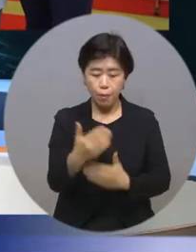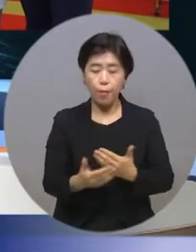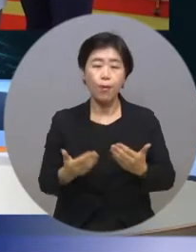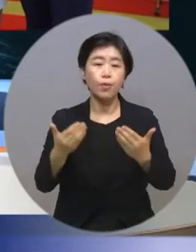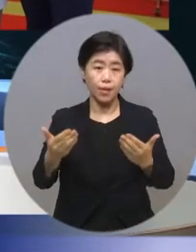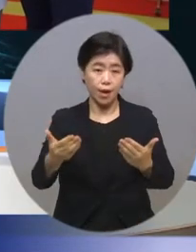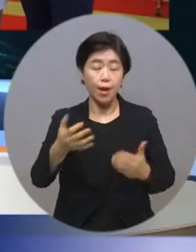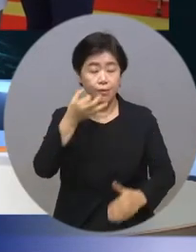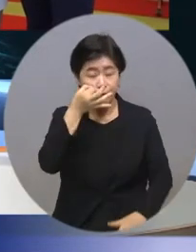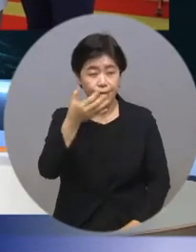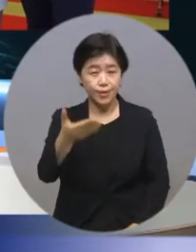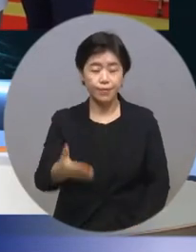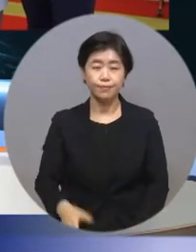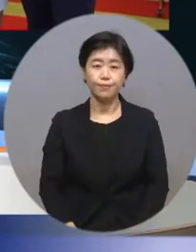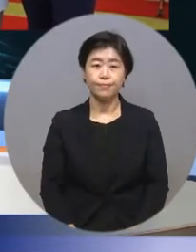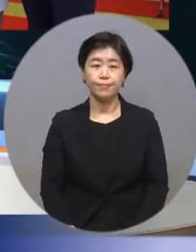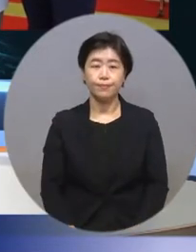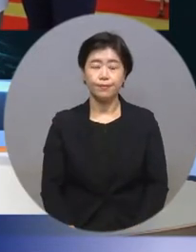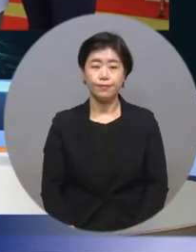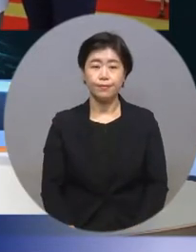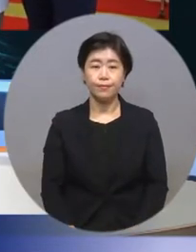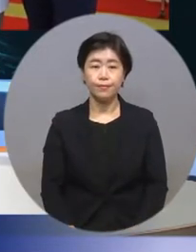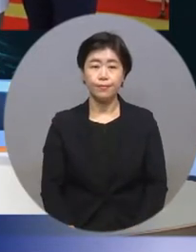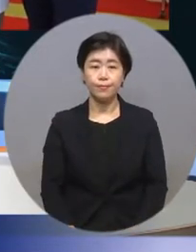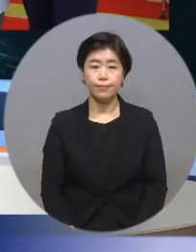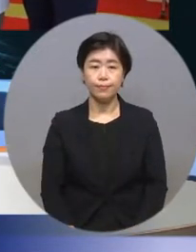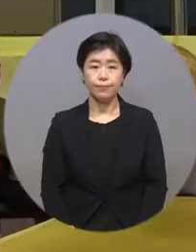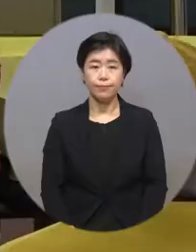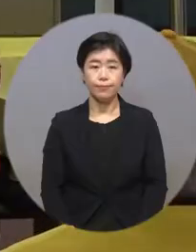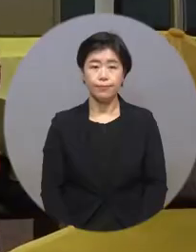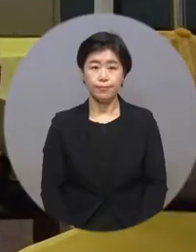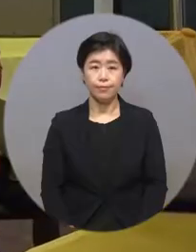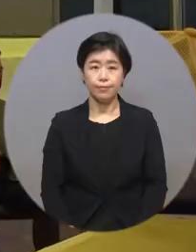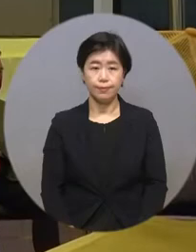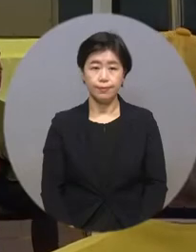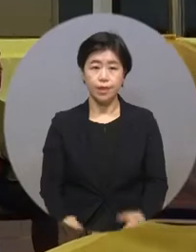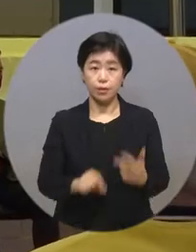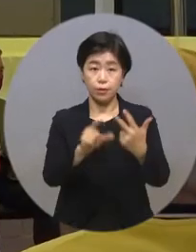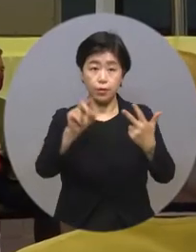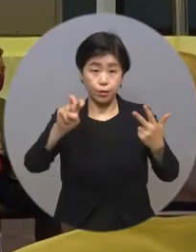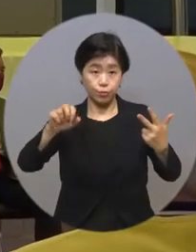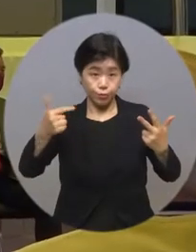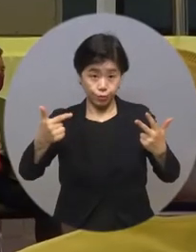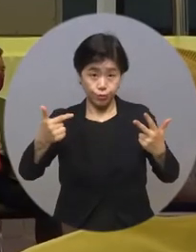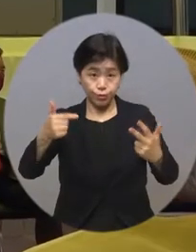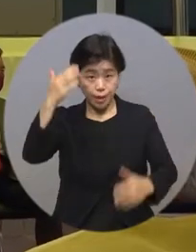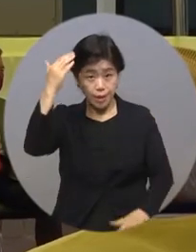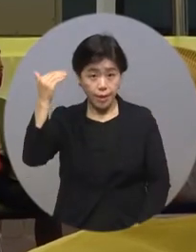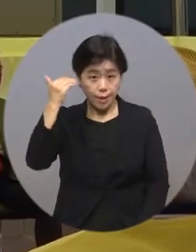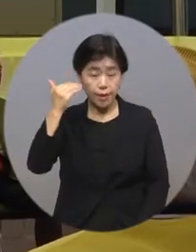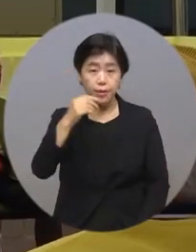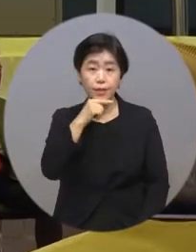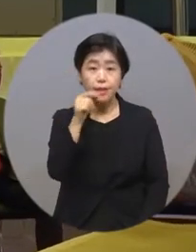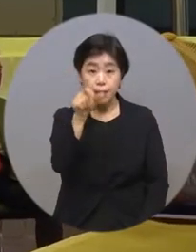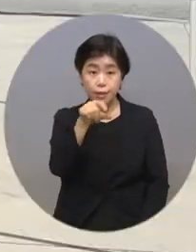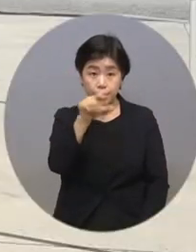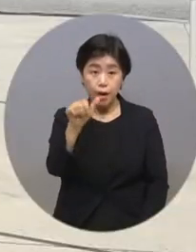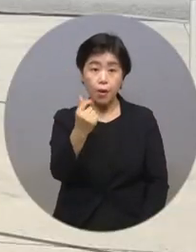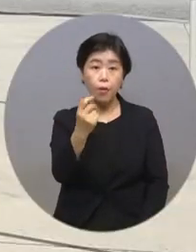자세한 소식 노혜림 기자가 보도합니다. 지난 26일 대한적십자사